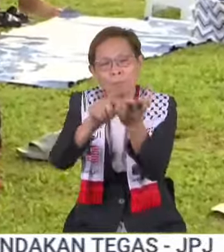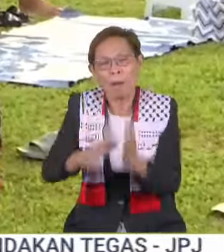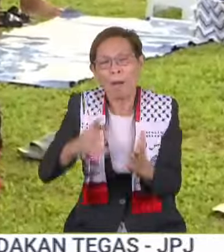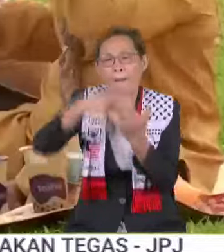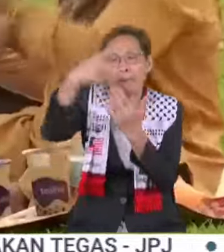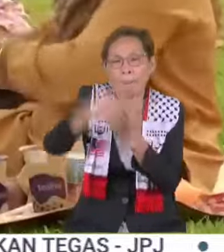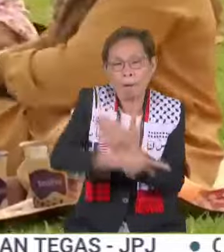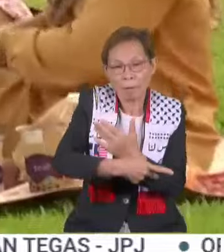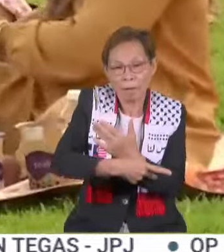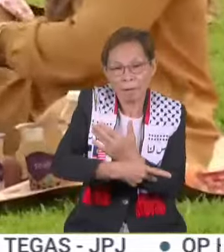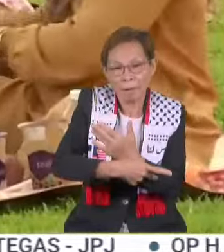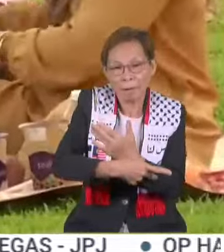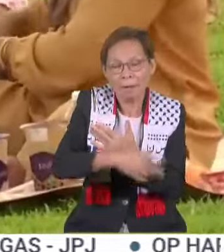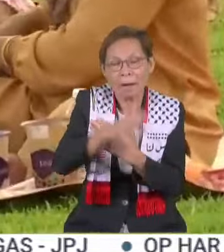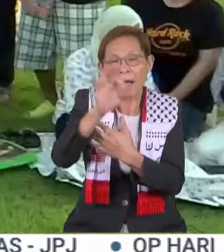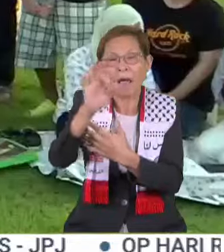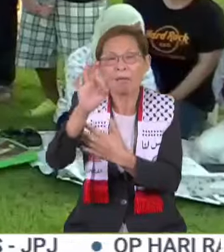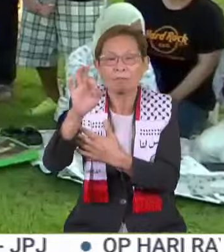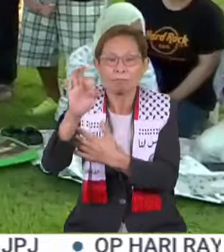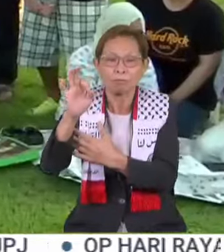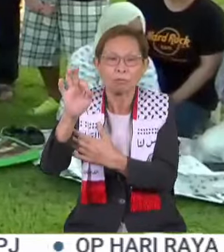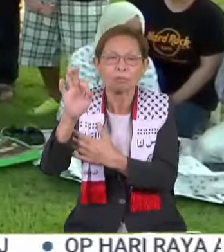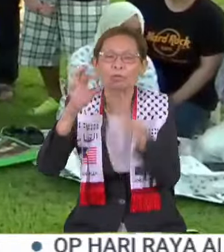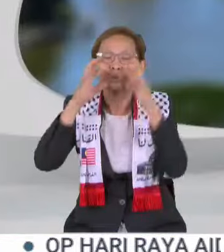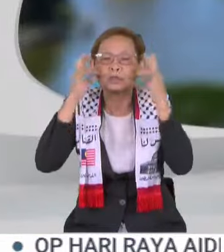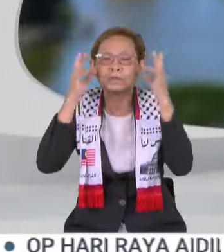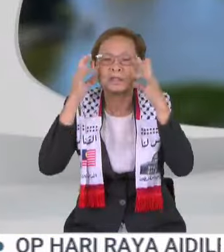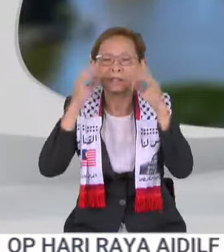program Berambe Sungke at Kuching di Padang Merdeka.